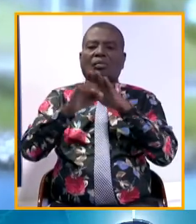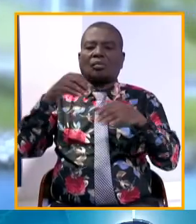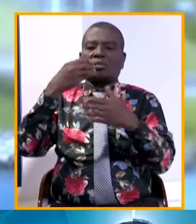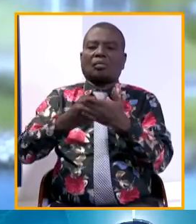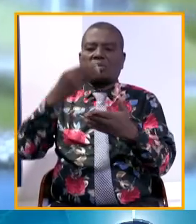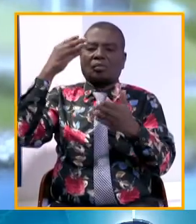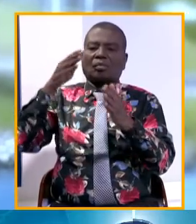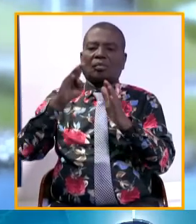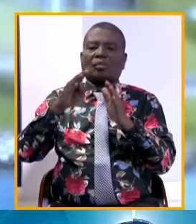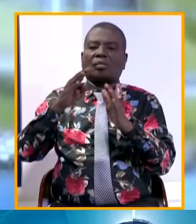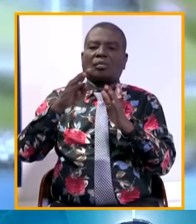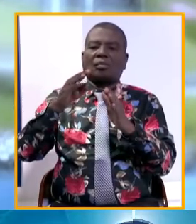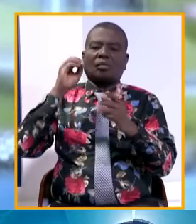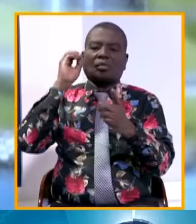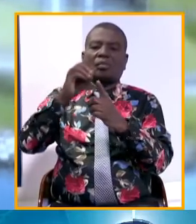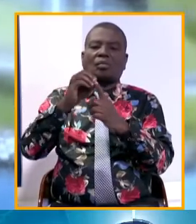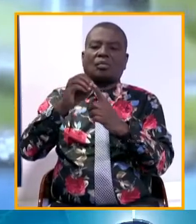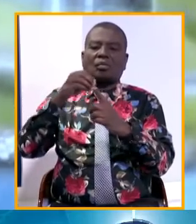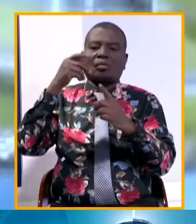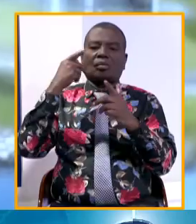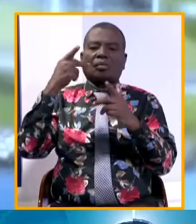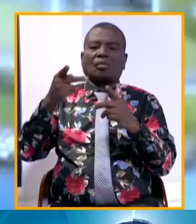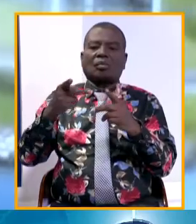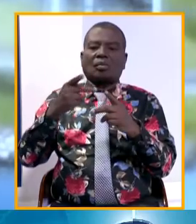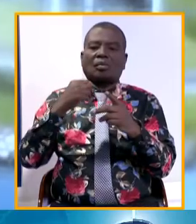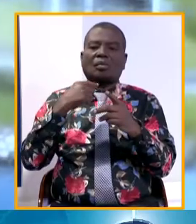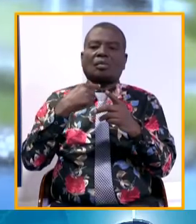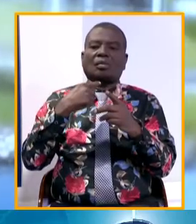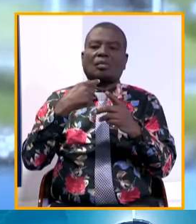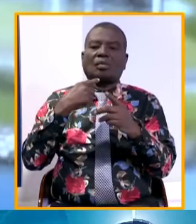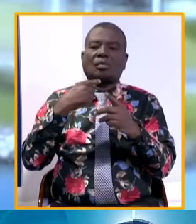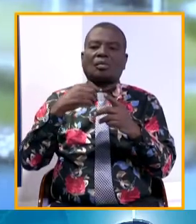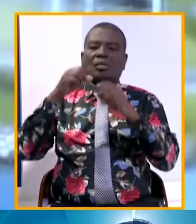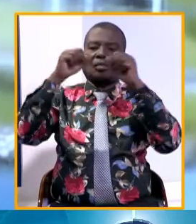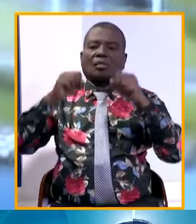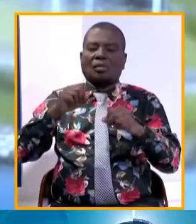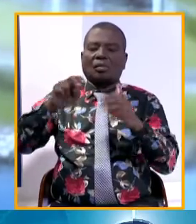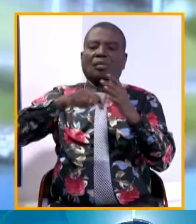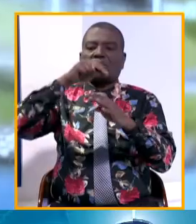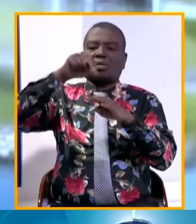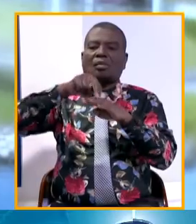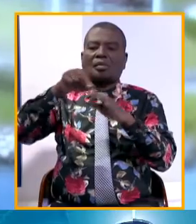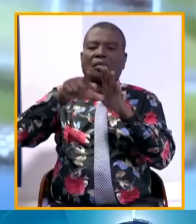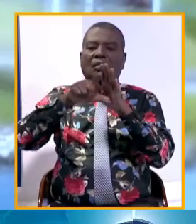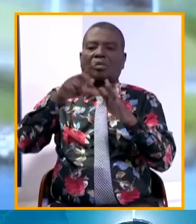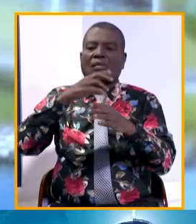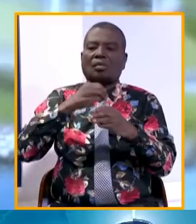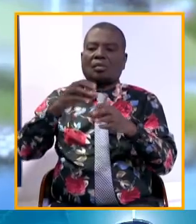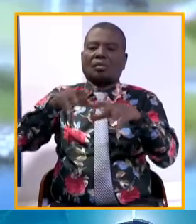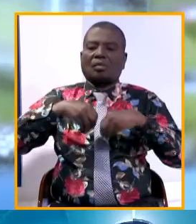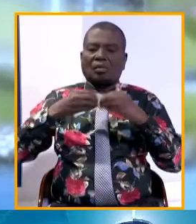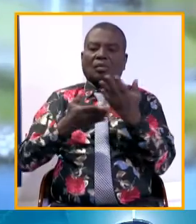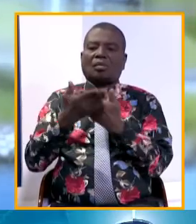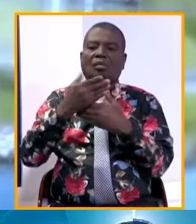l'horizon 2024 ?» Objectif que prévoit, faut-il le préciser, la stratégie nationale adoptée par le